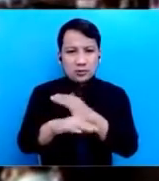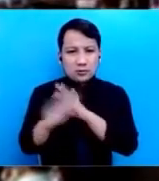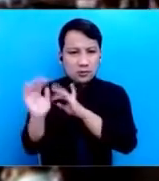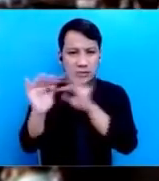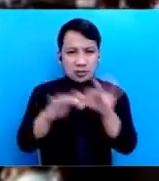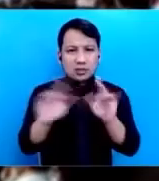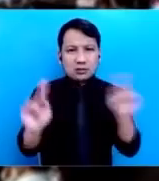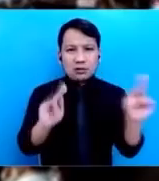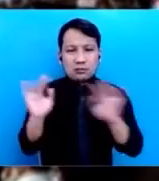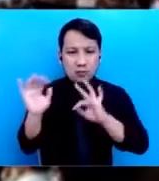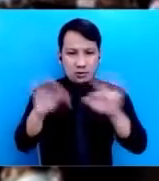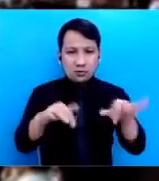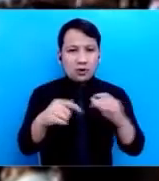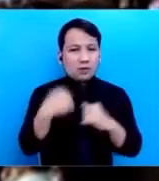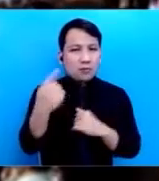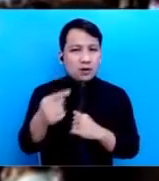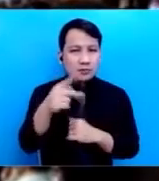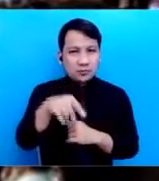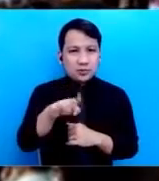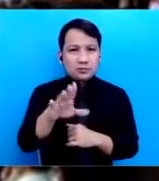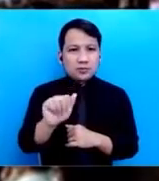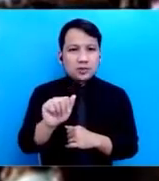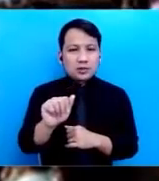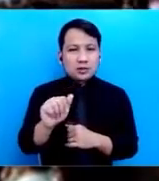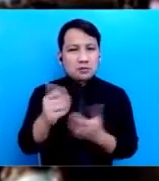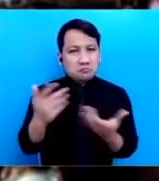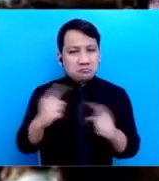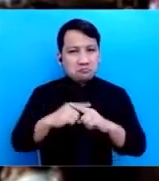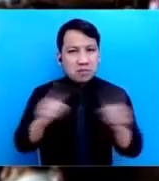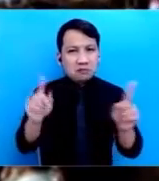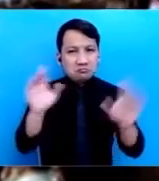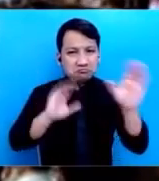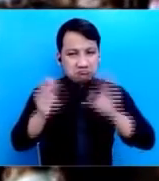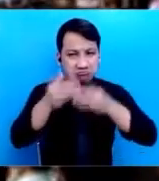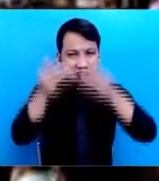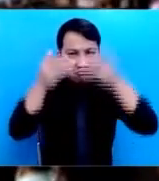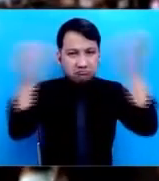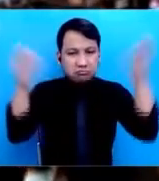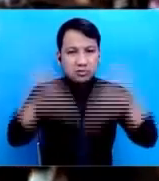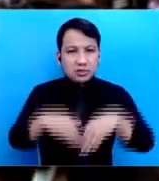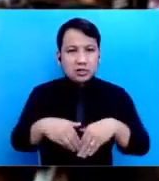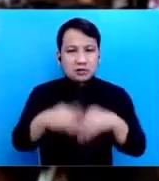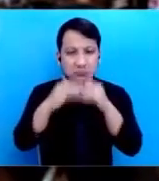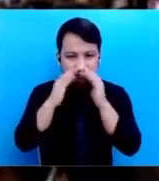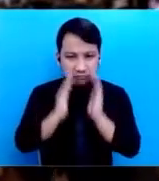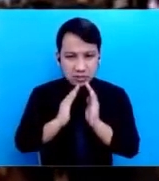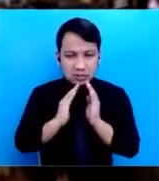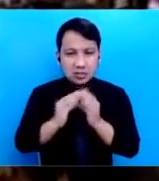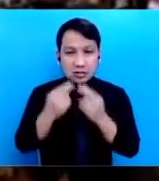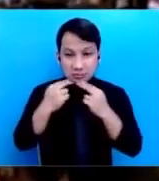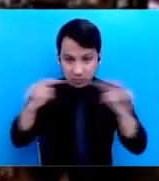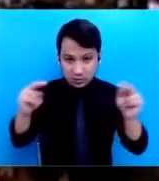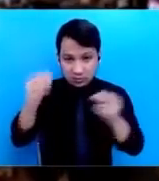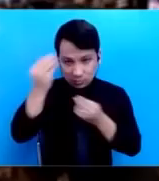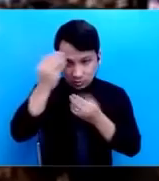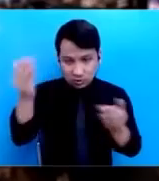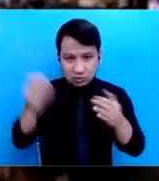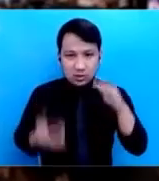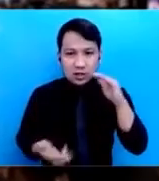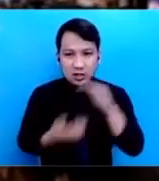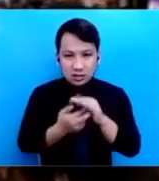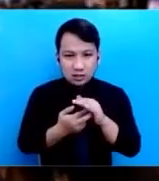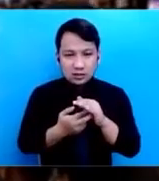audience para sa mga PBA fans. Pero mga selebrasyon, natakpan ng malungkot na balita na magre-retiro na